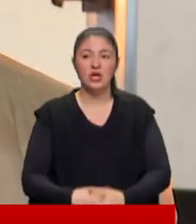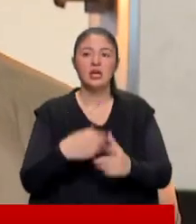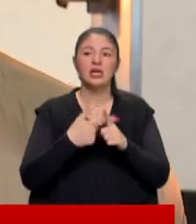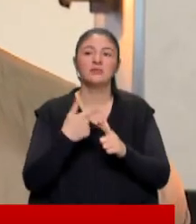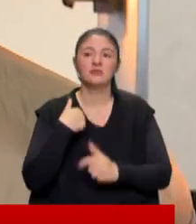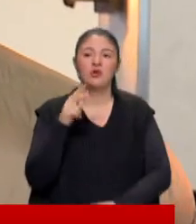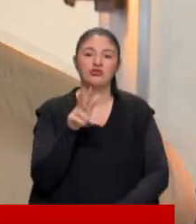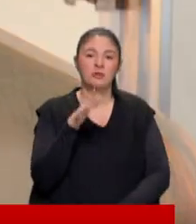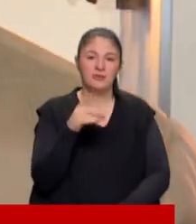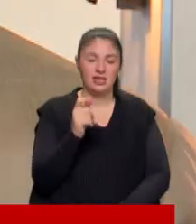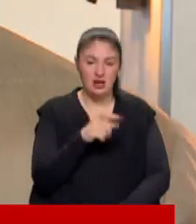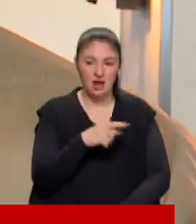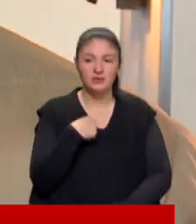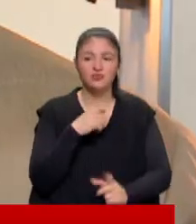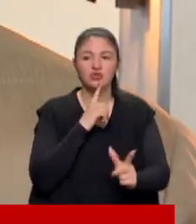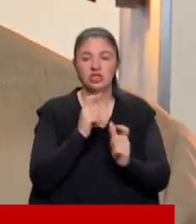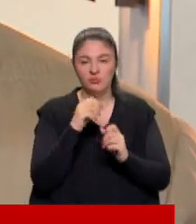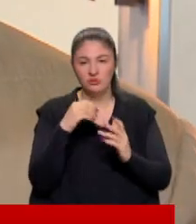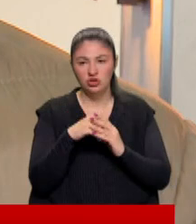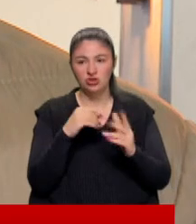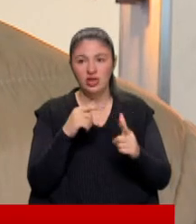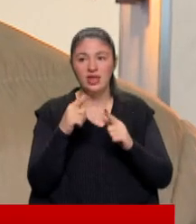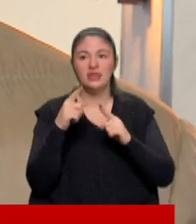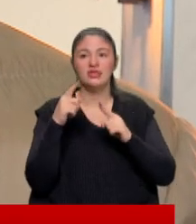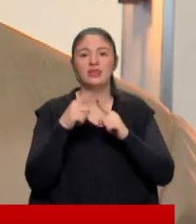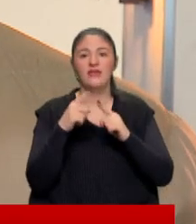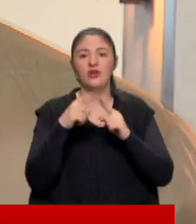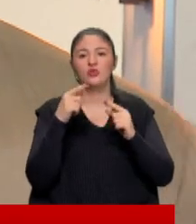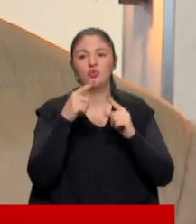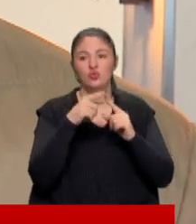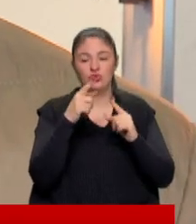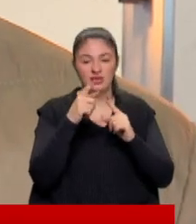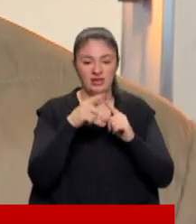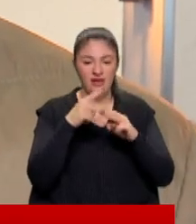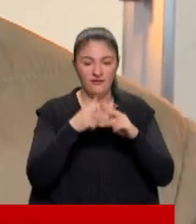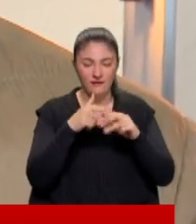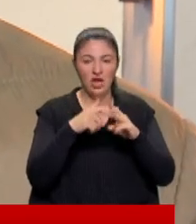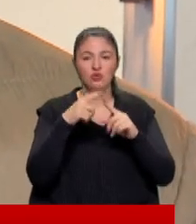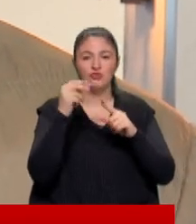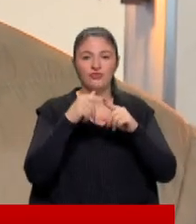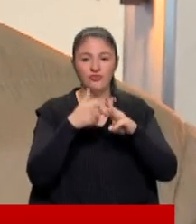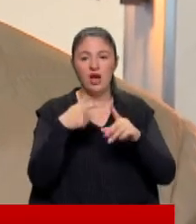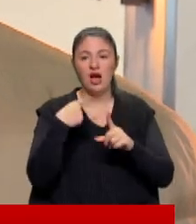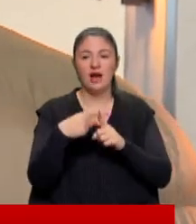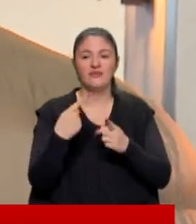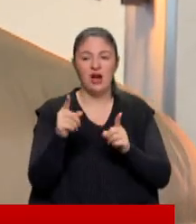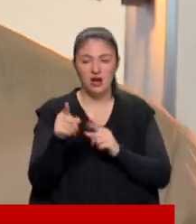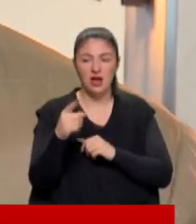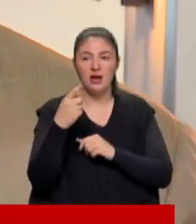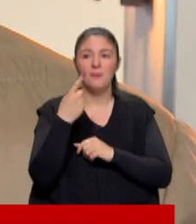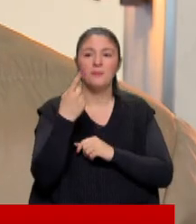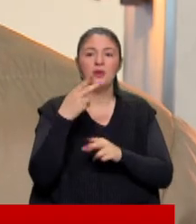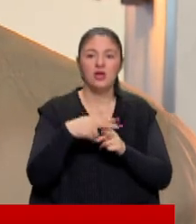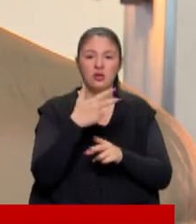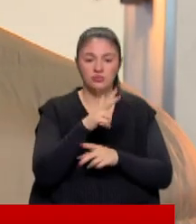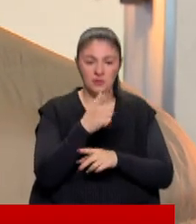Kiramız bizim 35 bin lira. Bizim sözleşmemizde tefe tüfe artı %10. 35 lira olan kira bir anda 60 bin, 61